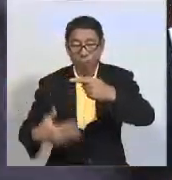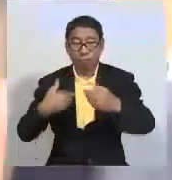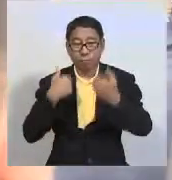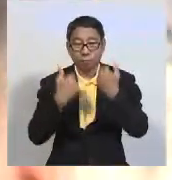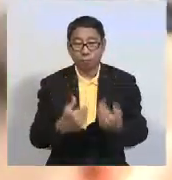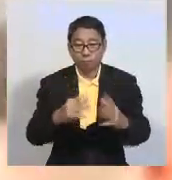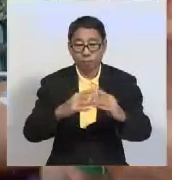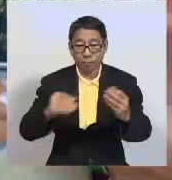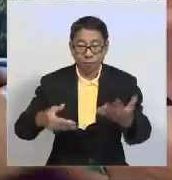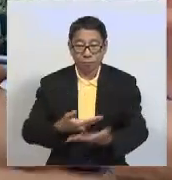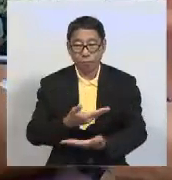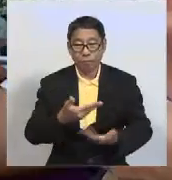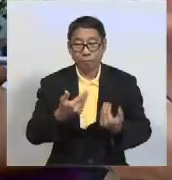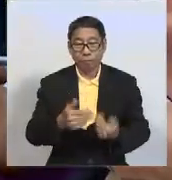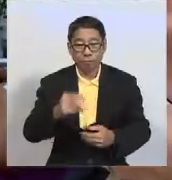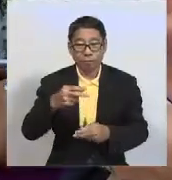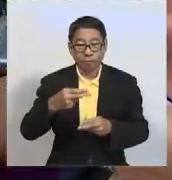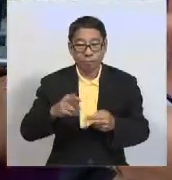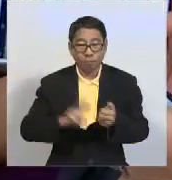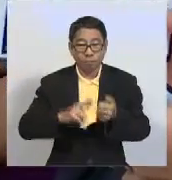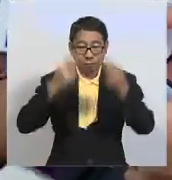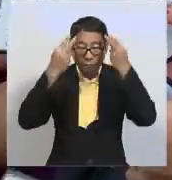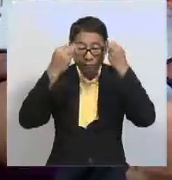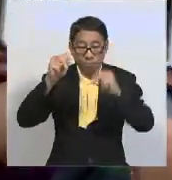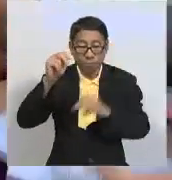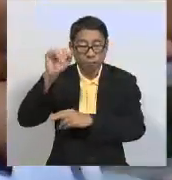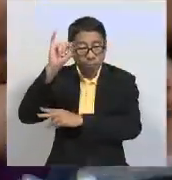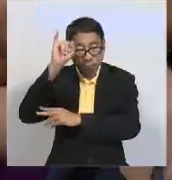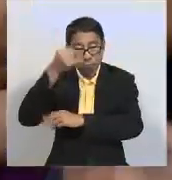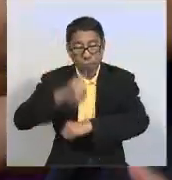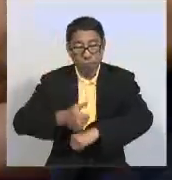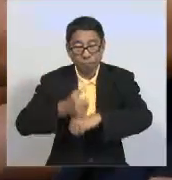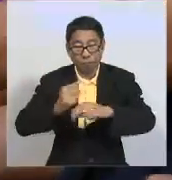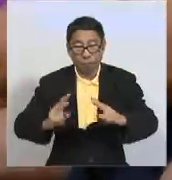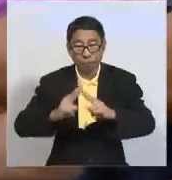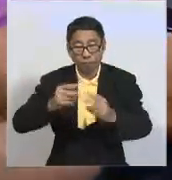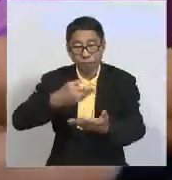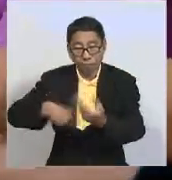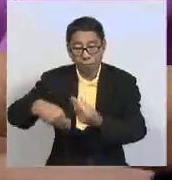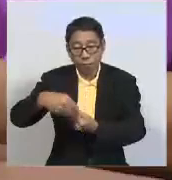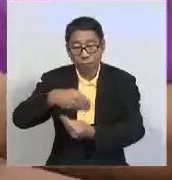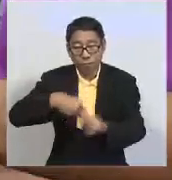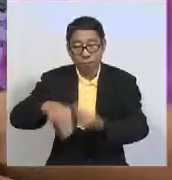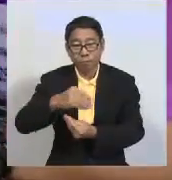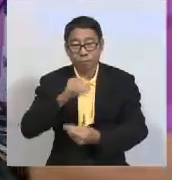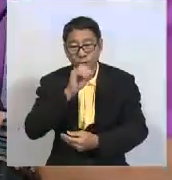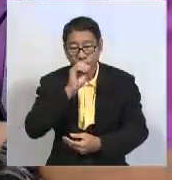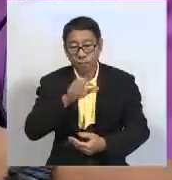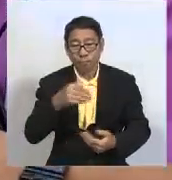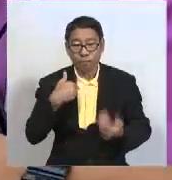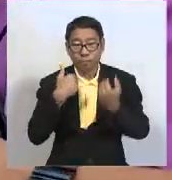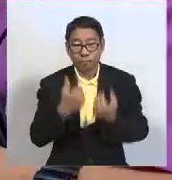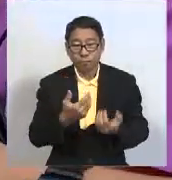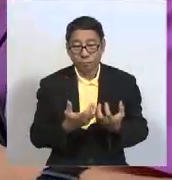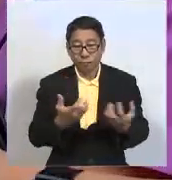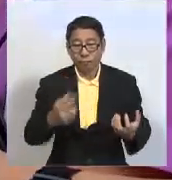ประชุมนายจุรินทร์ลักษณวิศิษฏ์รองนายกรัฐมนตรีและรัฐมนตรีว่าการกระทรวงพาณิชย์ย้ำว่าขณะนี้สินค้